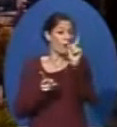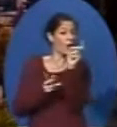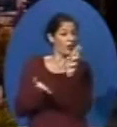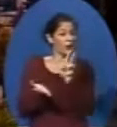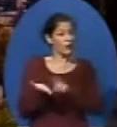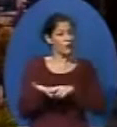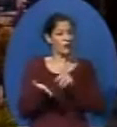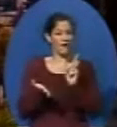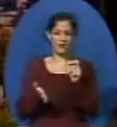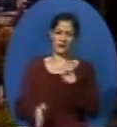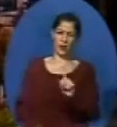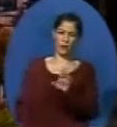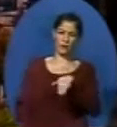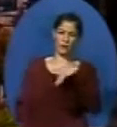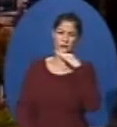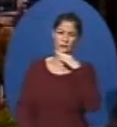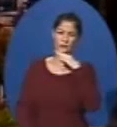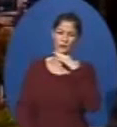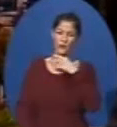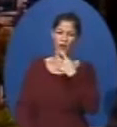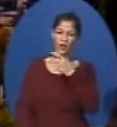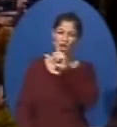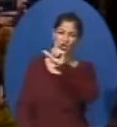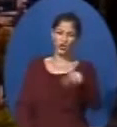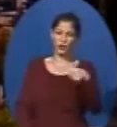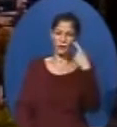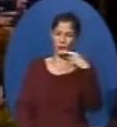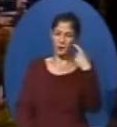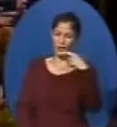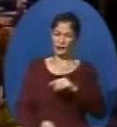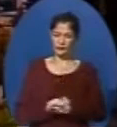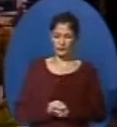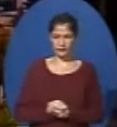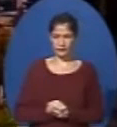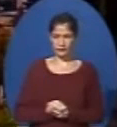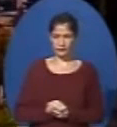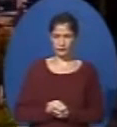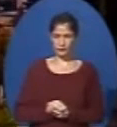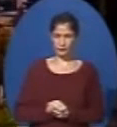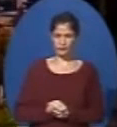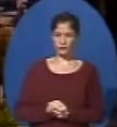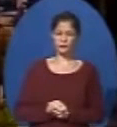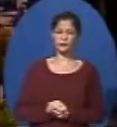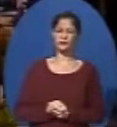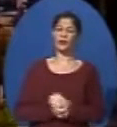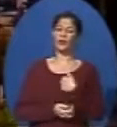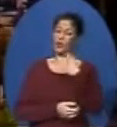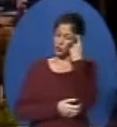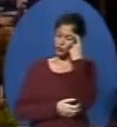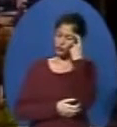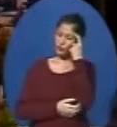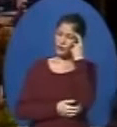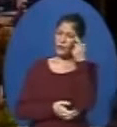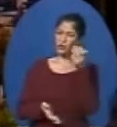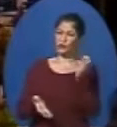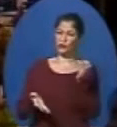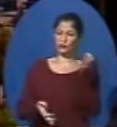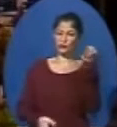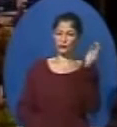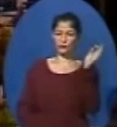הן לא מספיקות להרשיע במשפט פלילי, ואני חושב שהשופט הנדל,